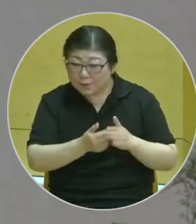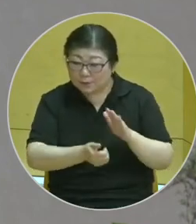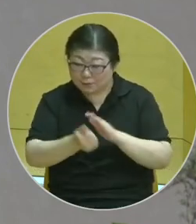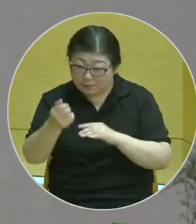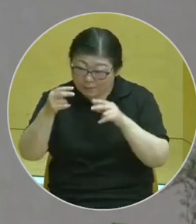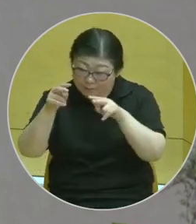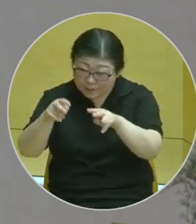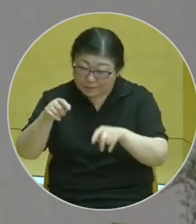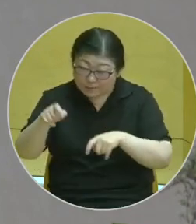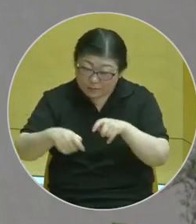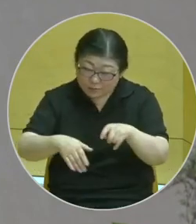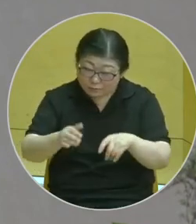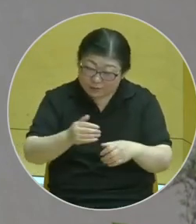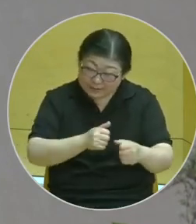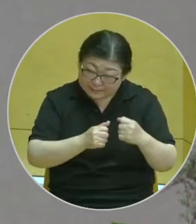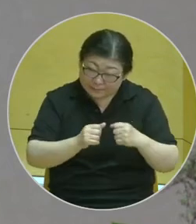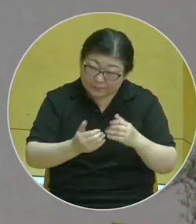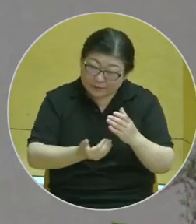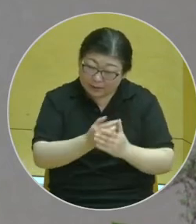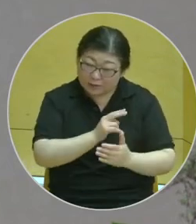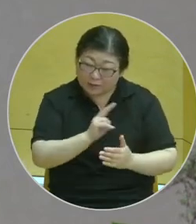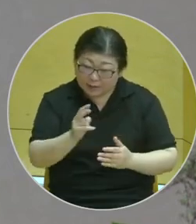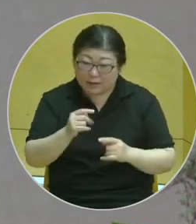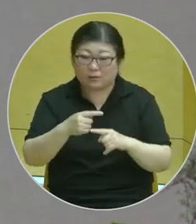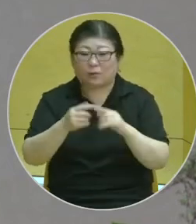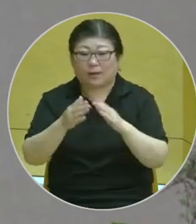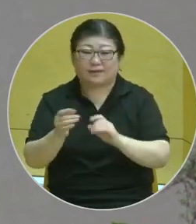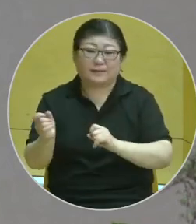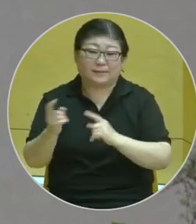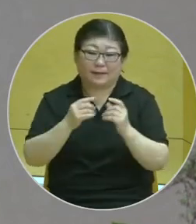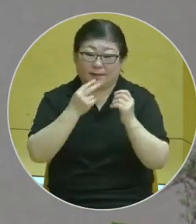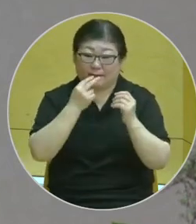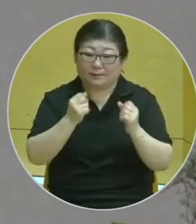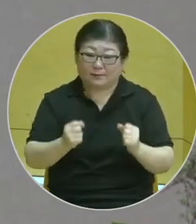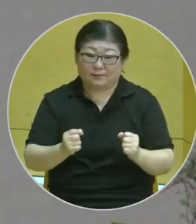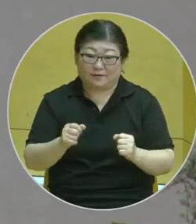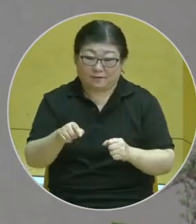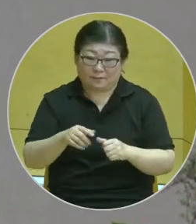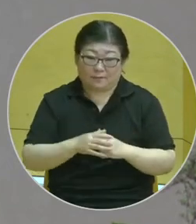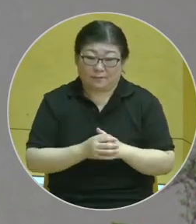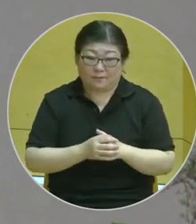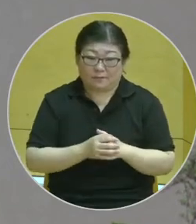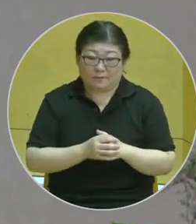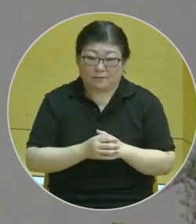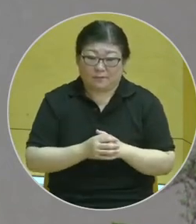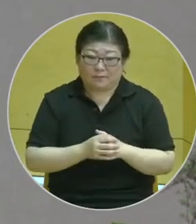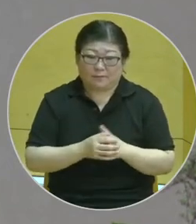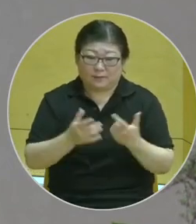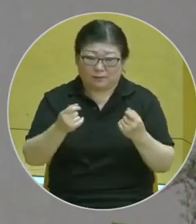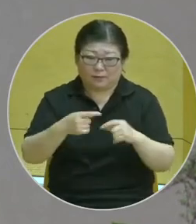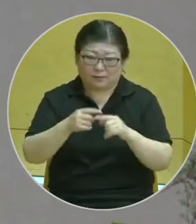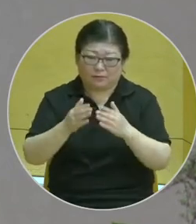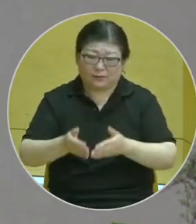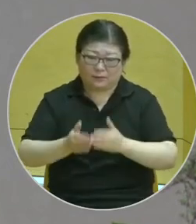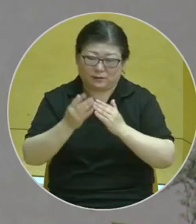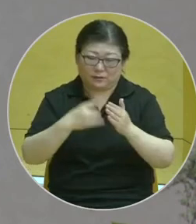힘을 얻을 수 있어야 다른 이 교회가 살아 있는 거예요 그 교회를 세우기 위해서 최선을 다했을 걸어갔어요